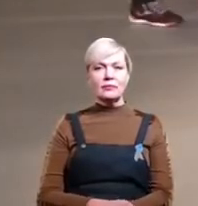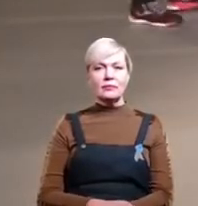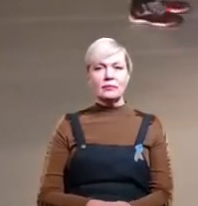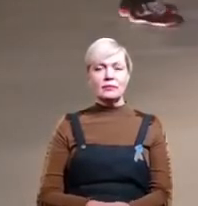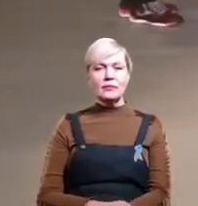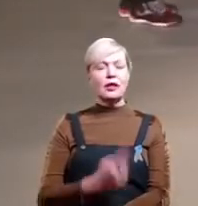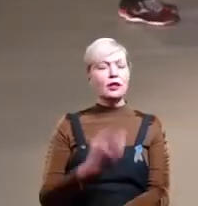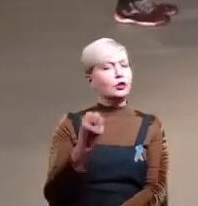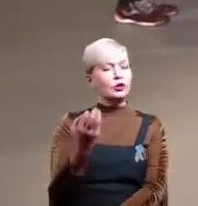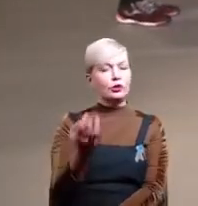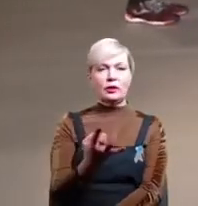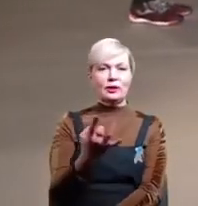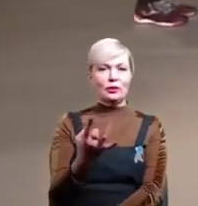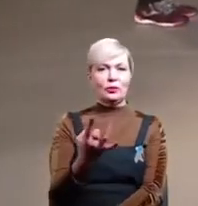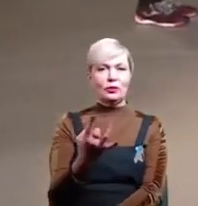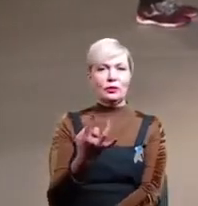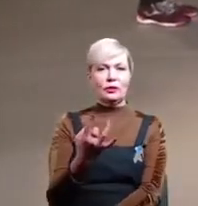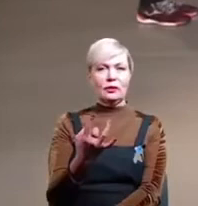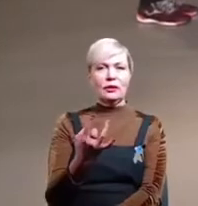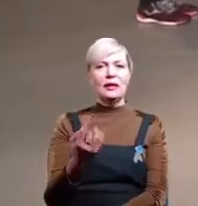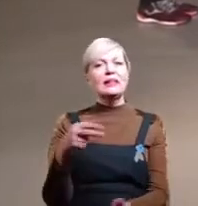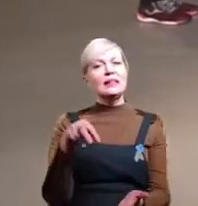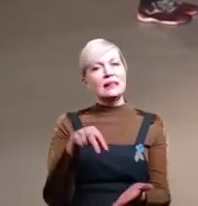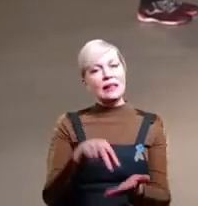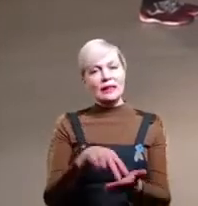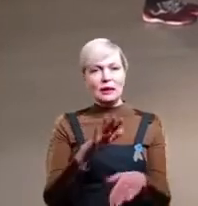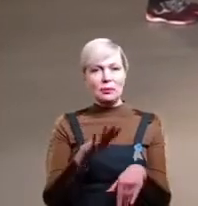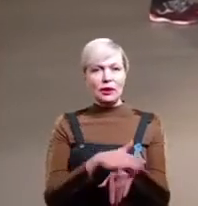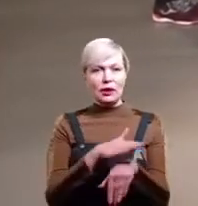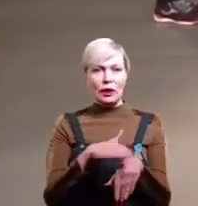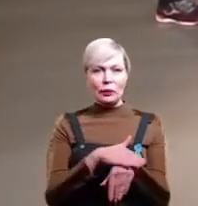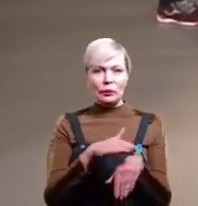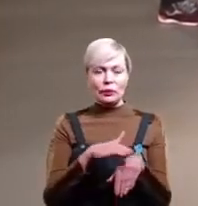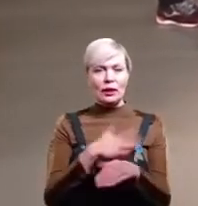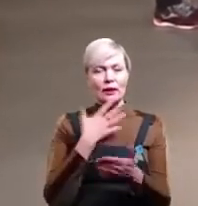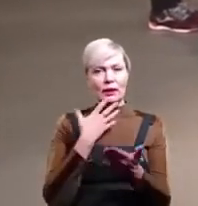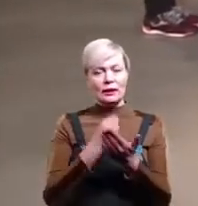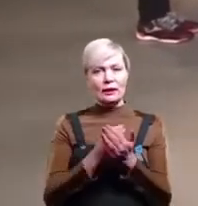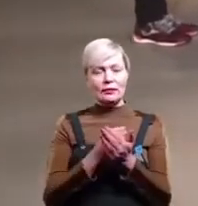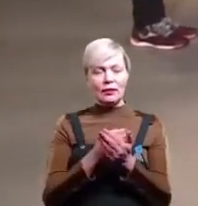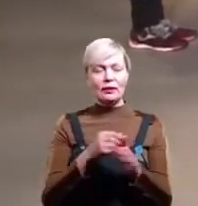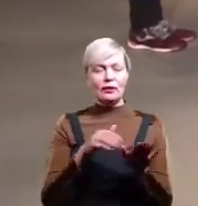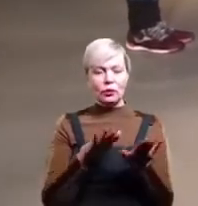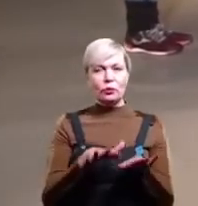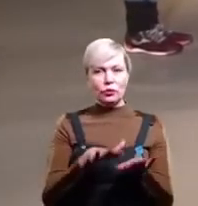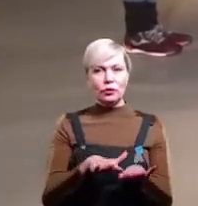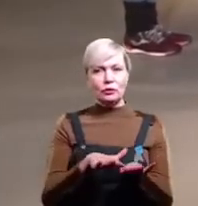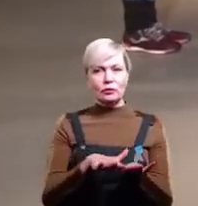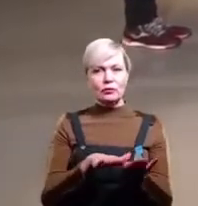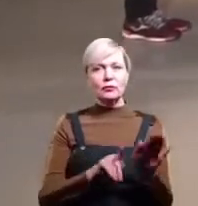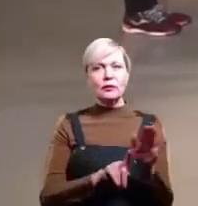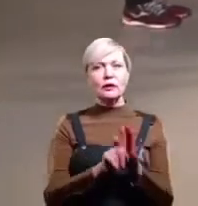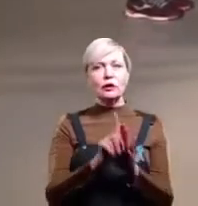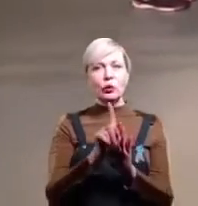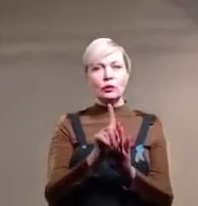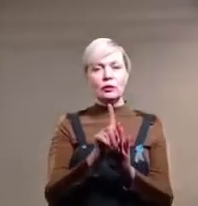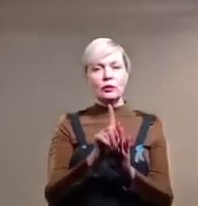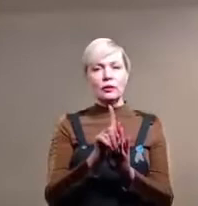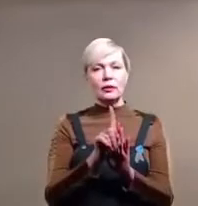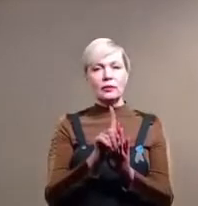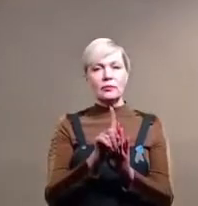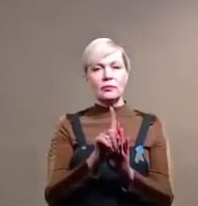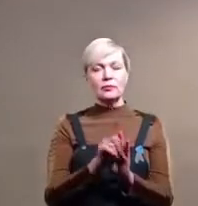Еще разок. Станьте, пожалуйста, на свои точки исходные. Да, там пока